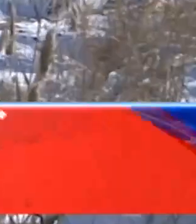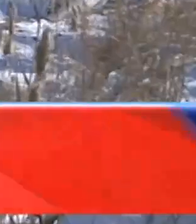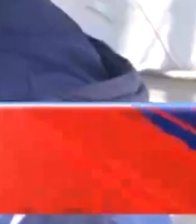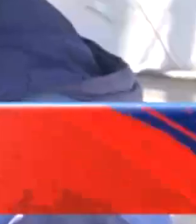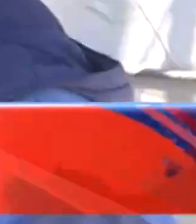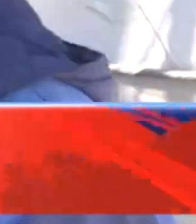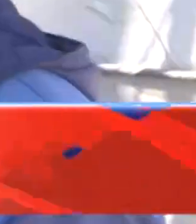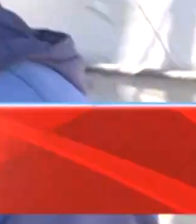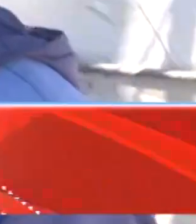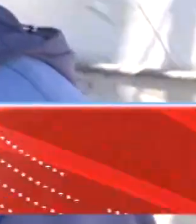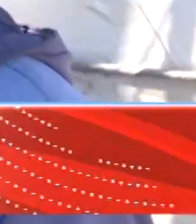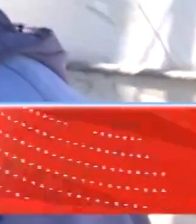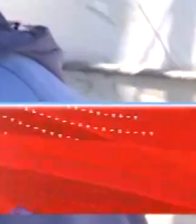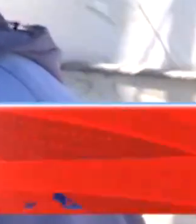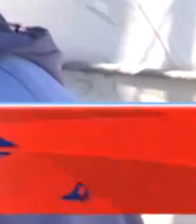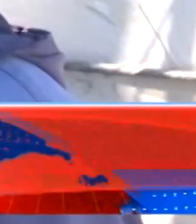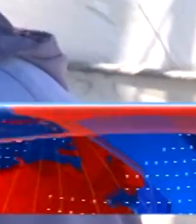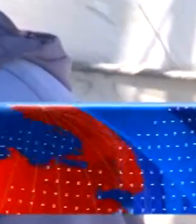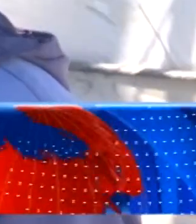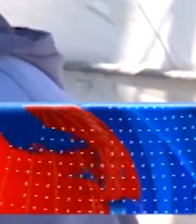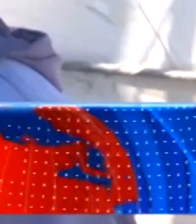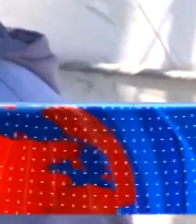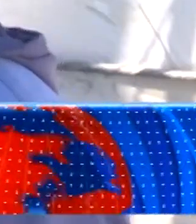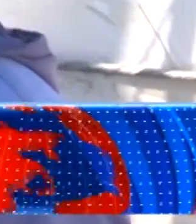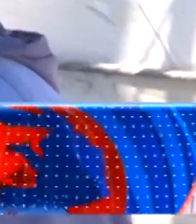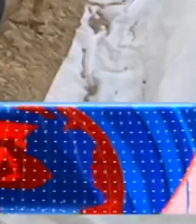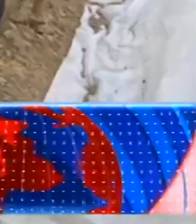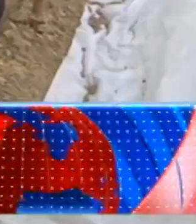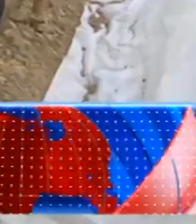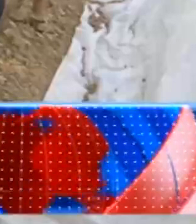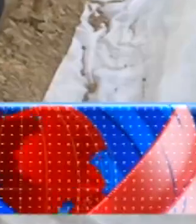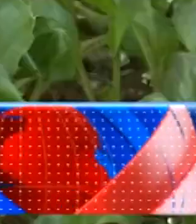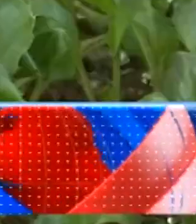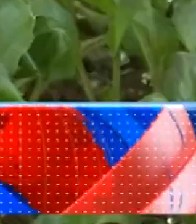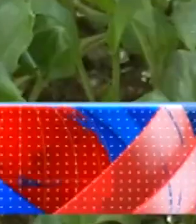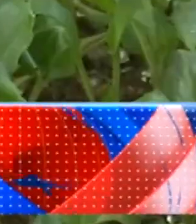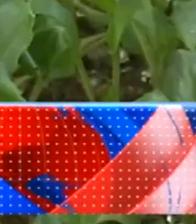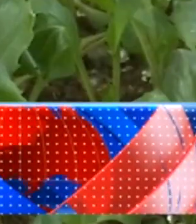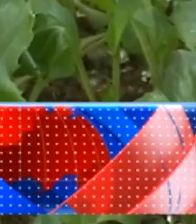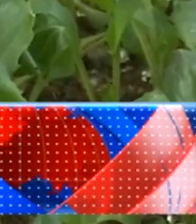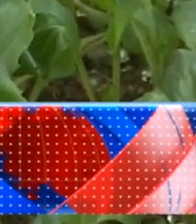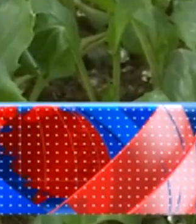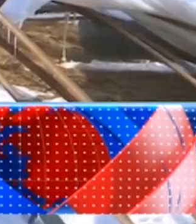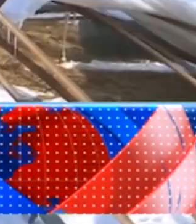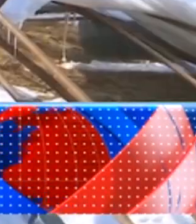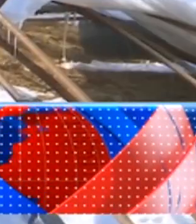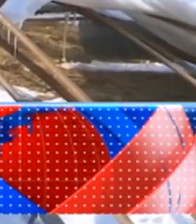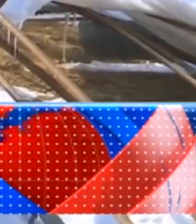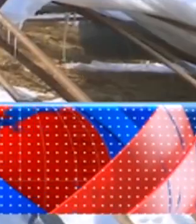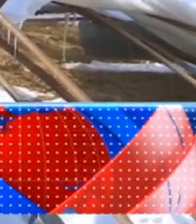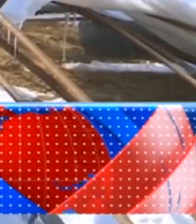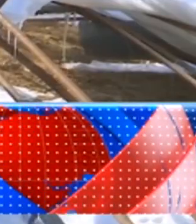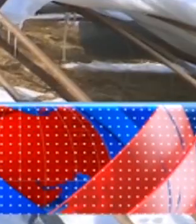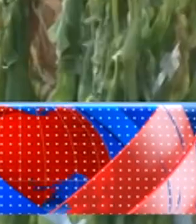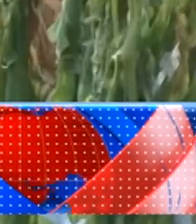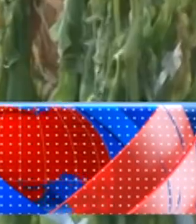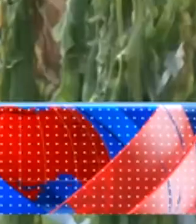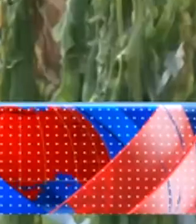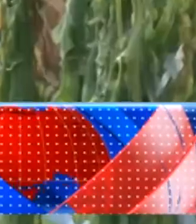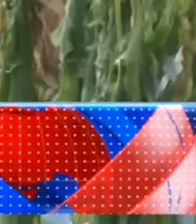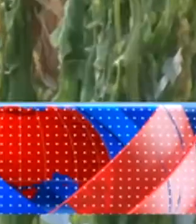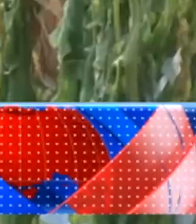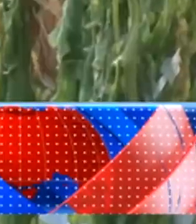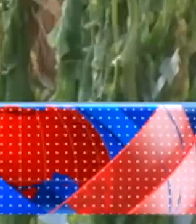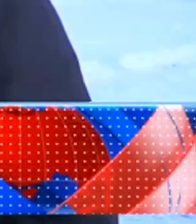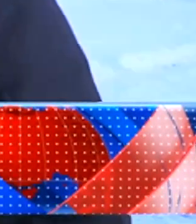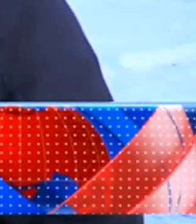Күніне 7 тоннадай көмір жағып жүретін едік. Көмір жоқ міне. Зардабын шаруалар тартып отыр. Жылыжайлар жылусыз қалып, көкөністер